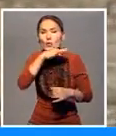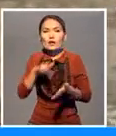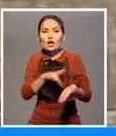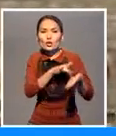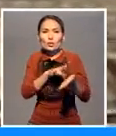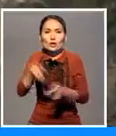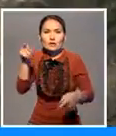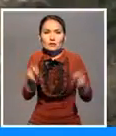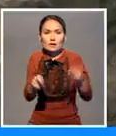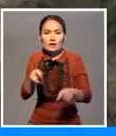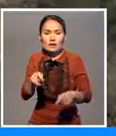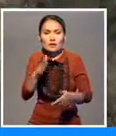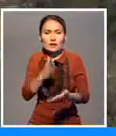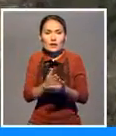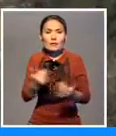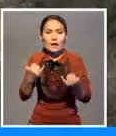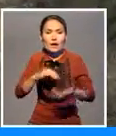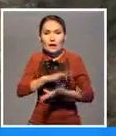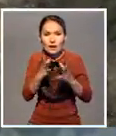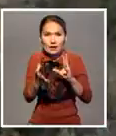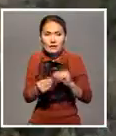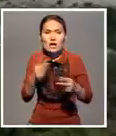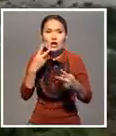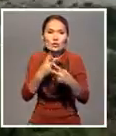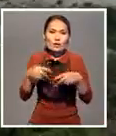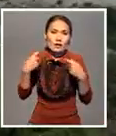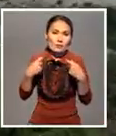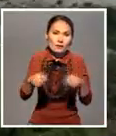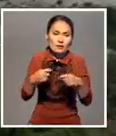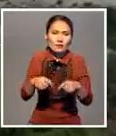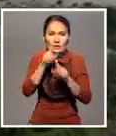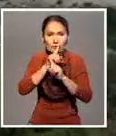қонақ үйлер салу жоспарланып отыр. Ол туралы шешімді арнайы комиссия мүшелері шығаруы тиіс.